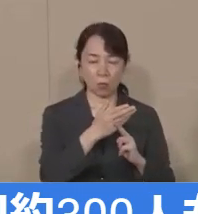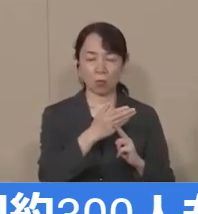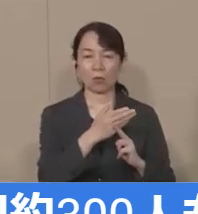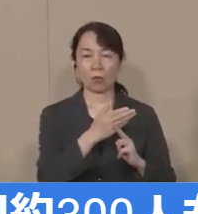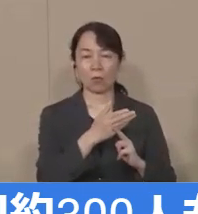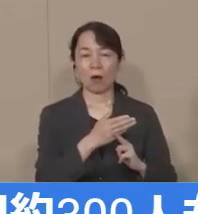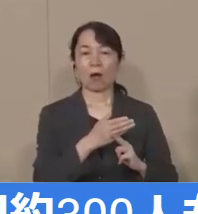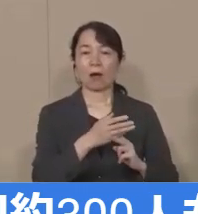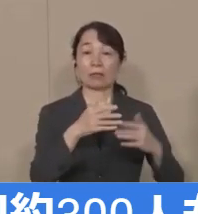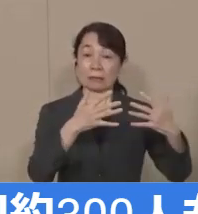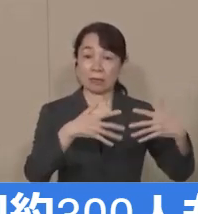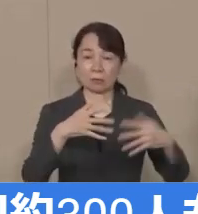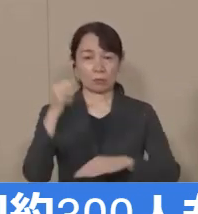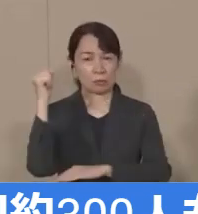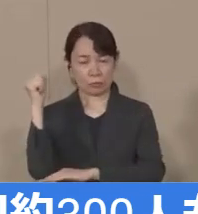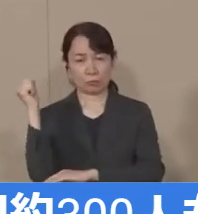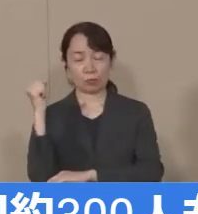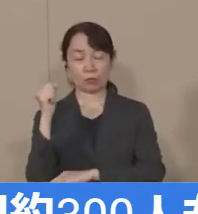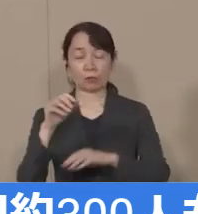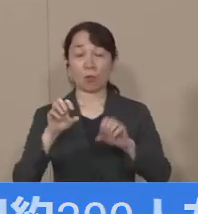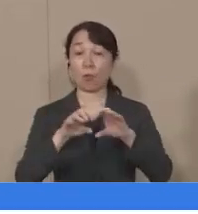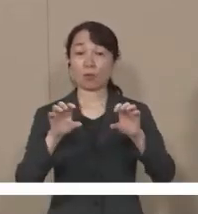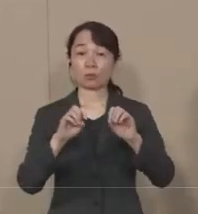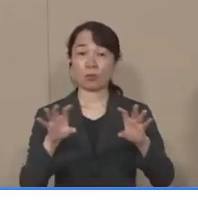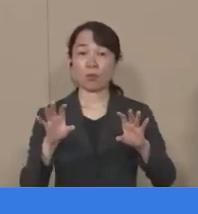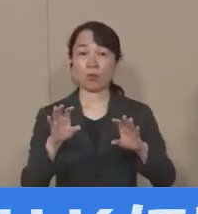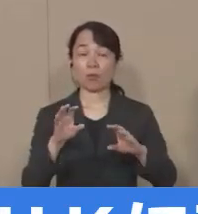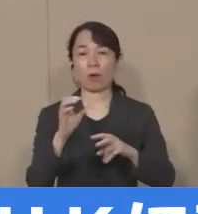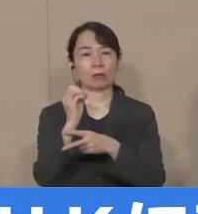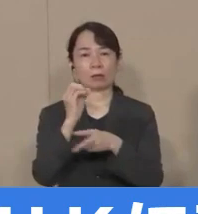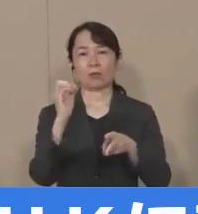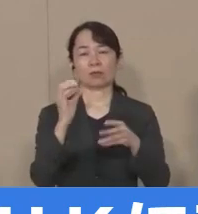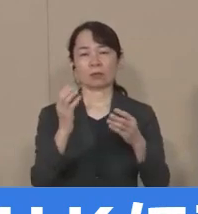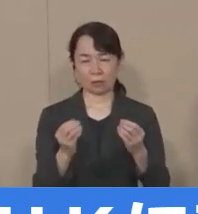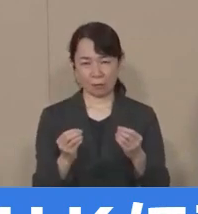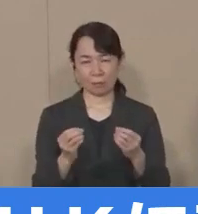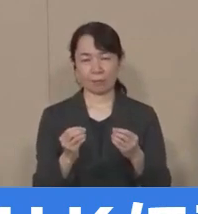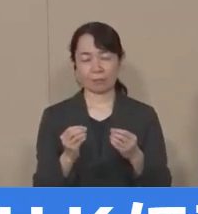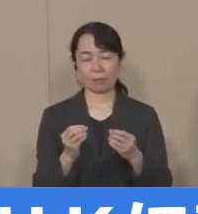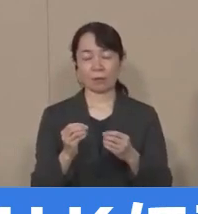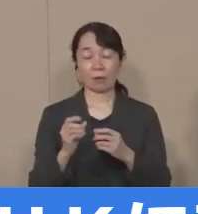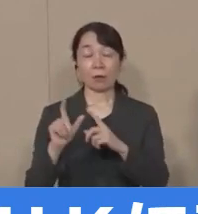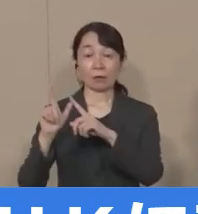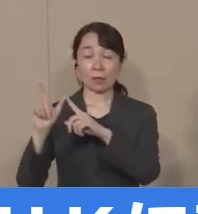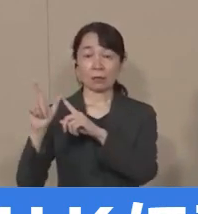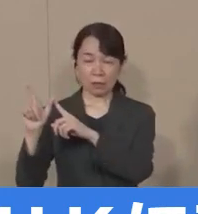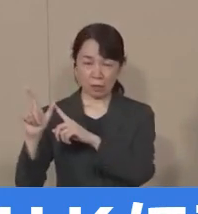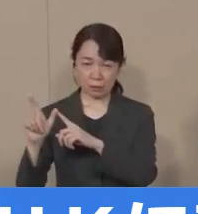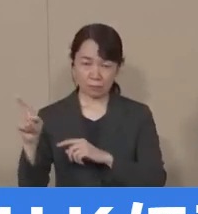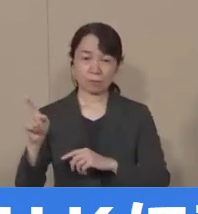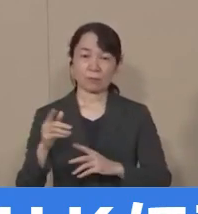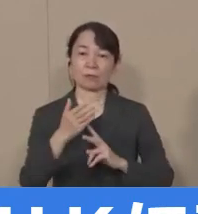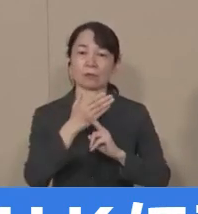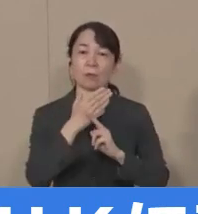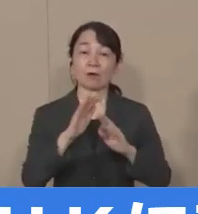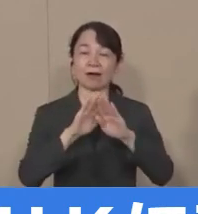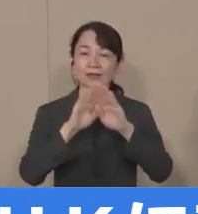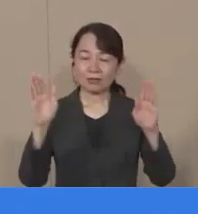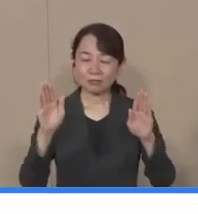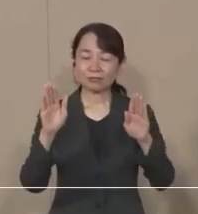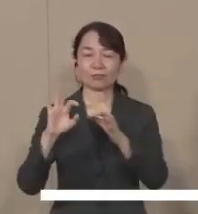は全く報道しませんでしたNHKにデモ開催の連絡をしていたにも関わら